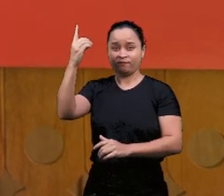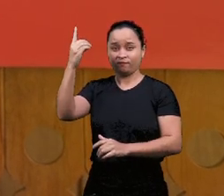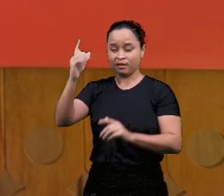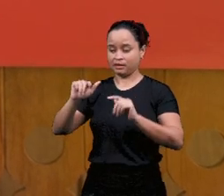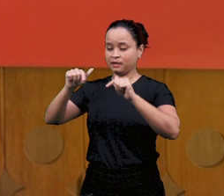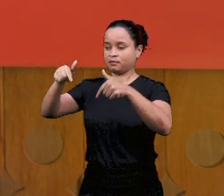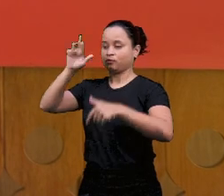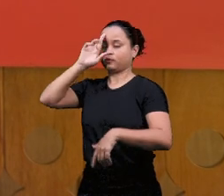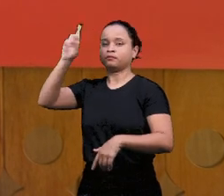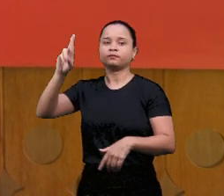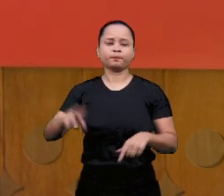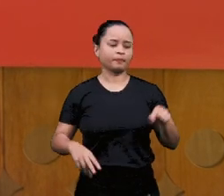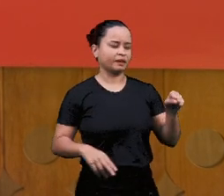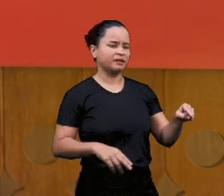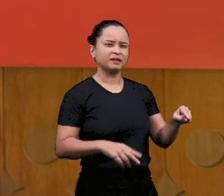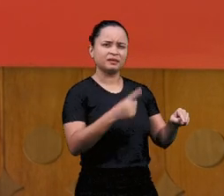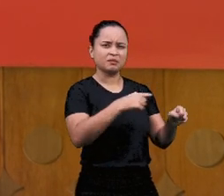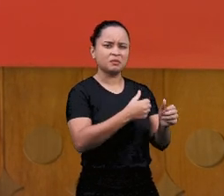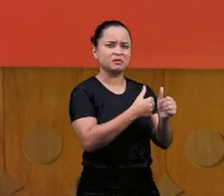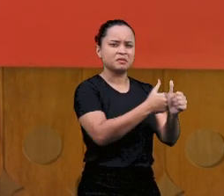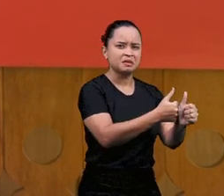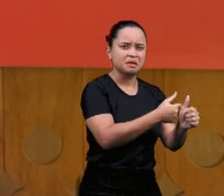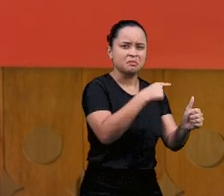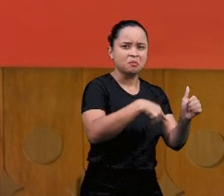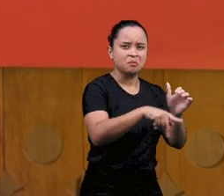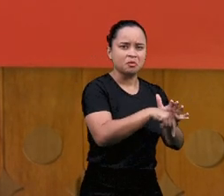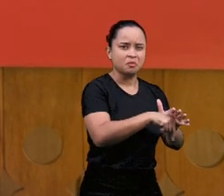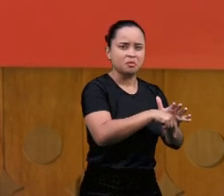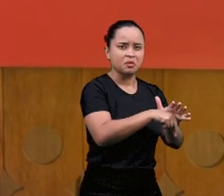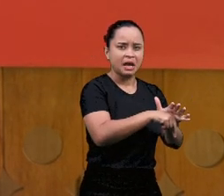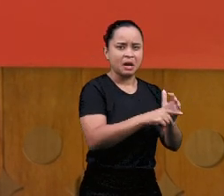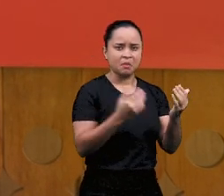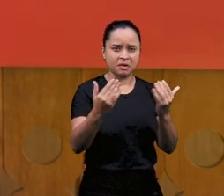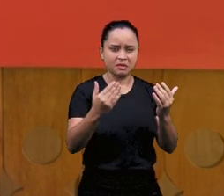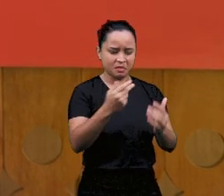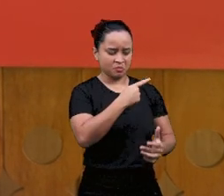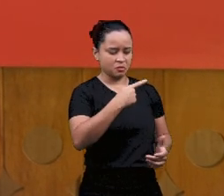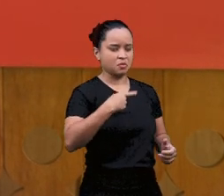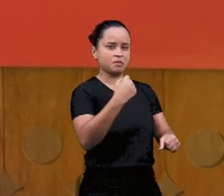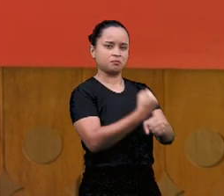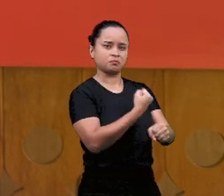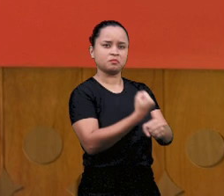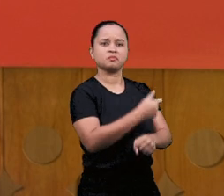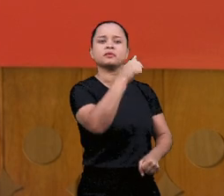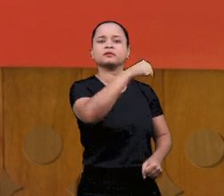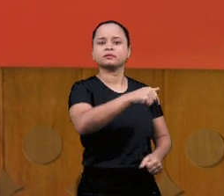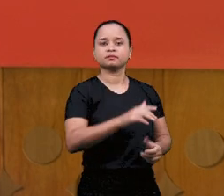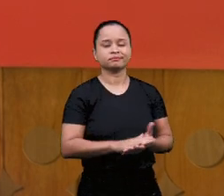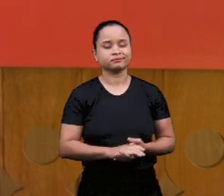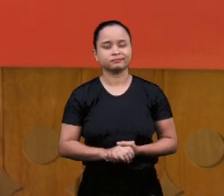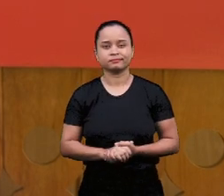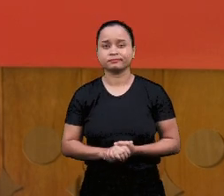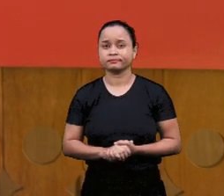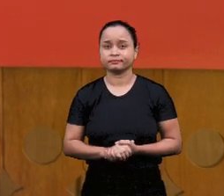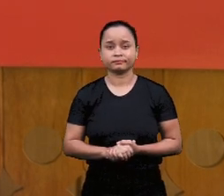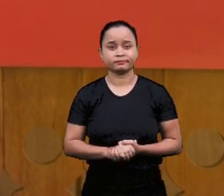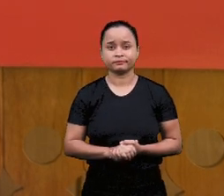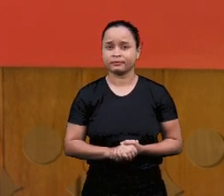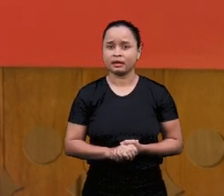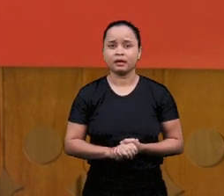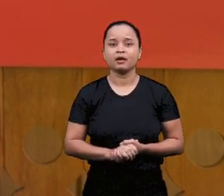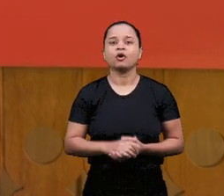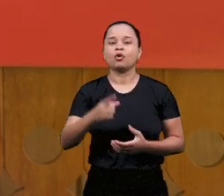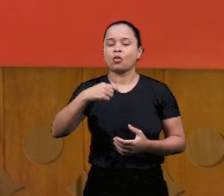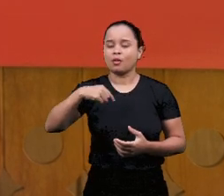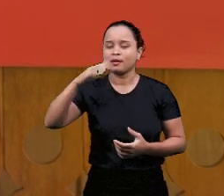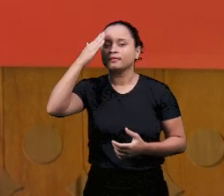et suivre aucun pasteur dans cette œuvre. Mais pourquoi? Parce que nous savons que ceux qui suivent